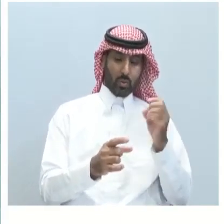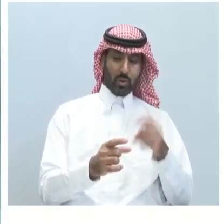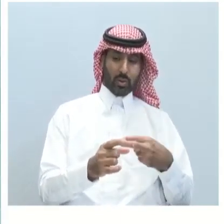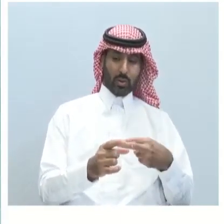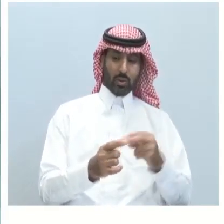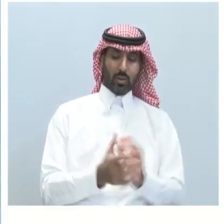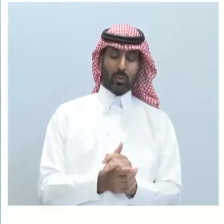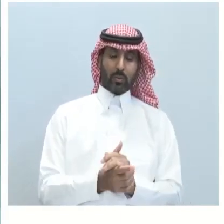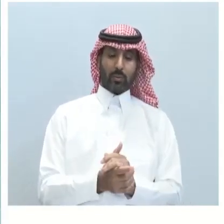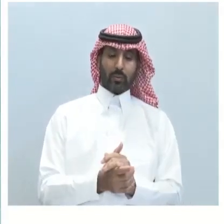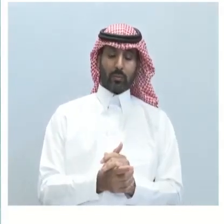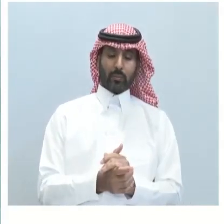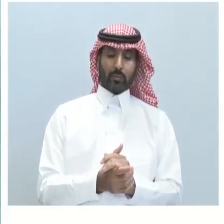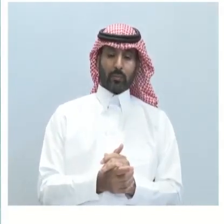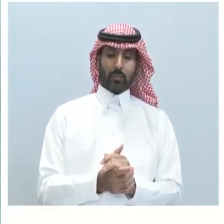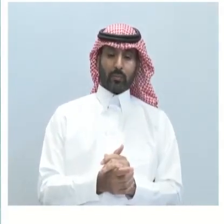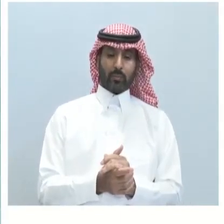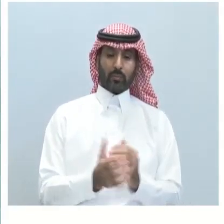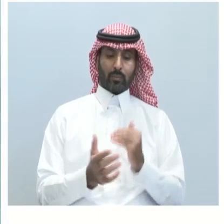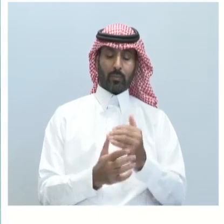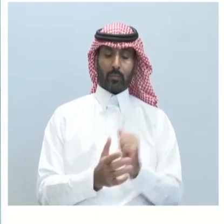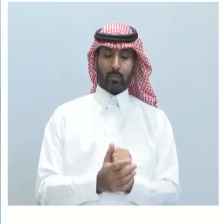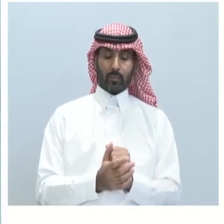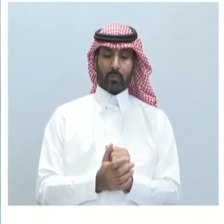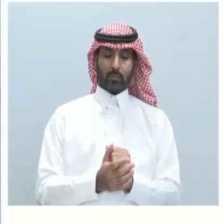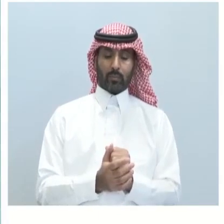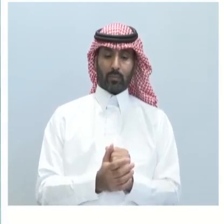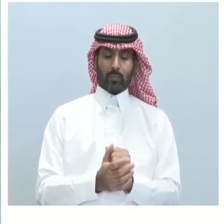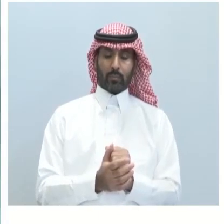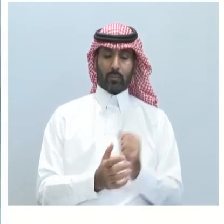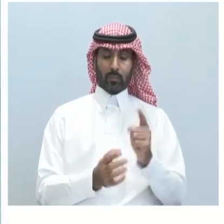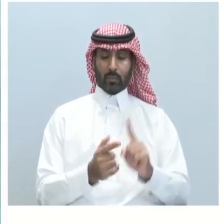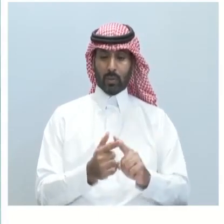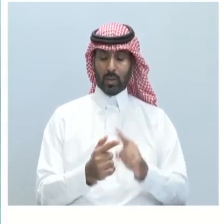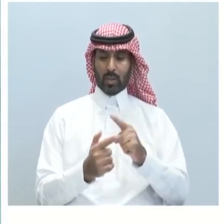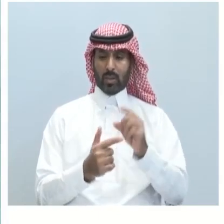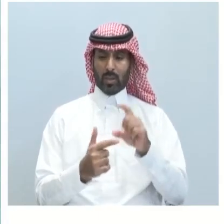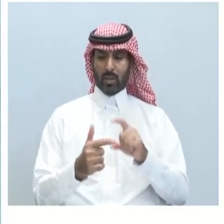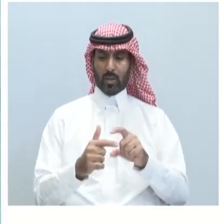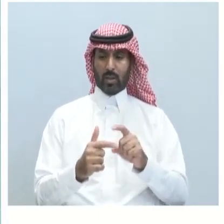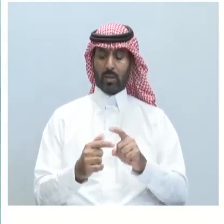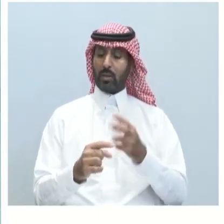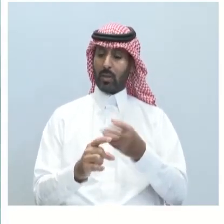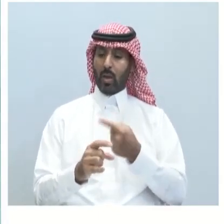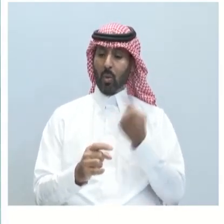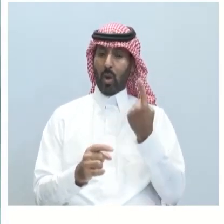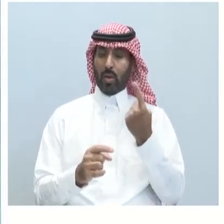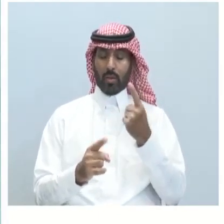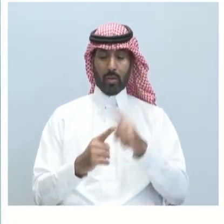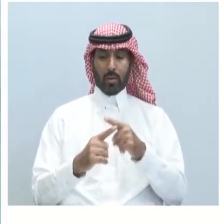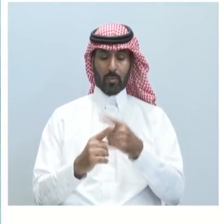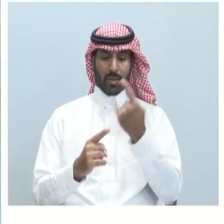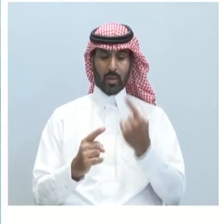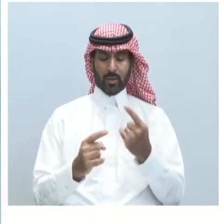الهيدروكسيد فبالتالي يكون على تركيز عيون الهيدروكسيد يساوي ايش يساوي واحد ضرب عشره سالب 14